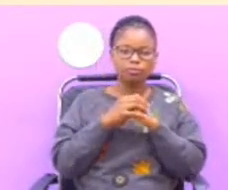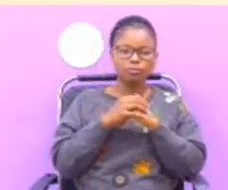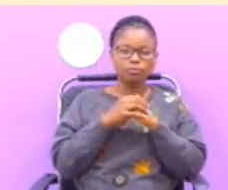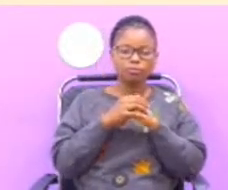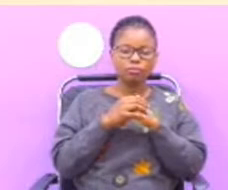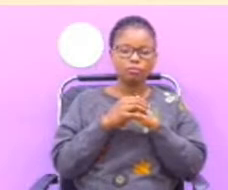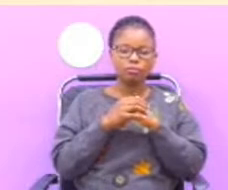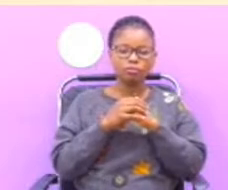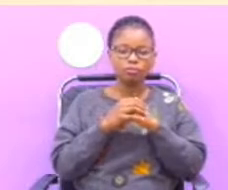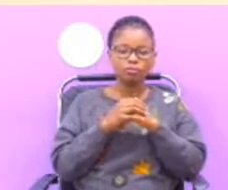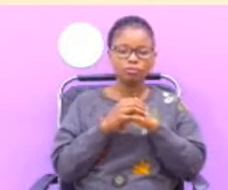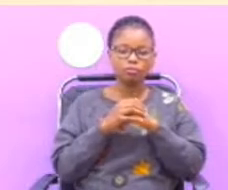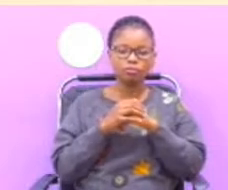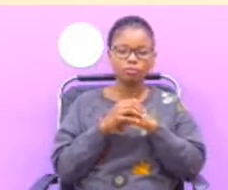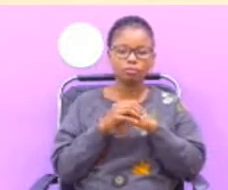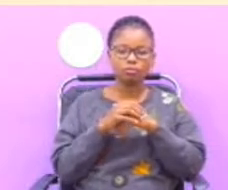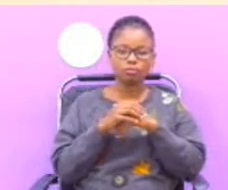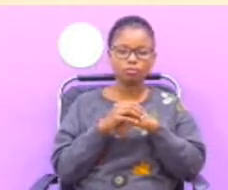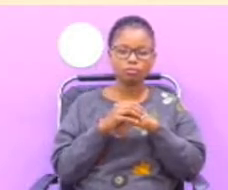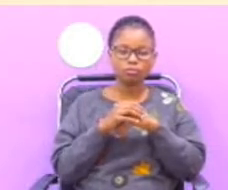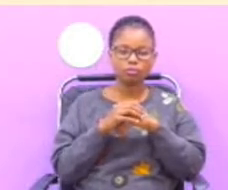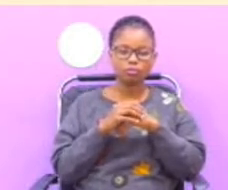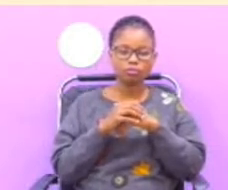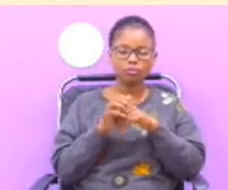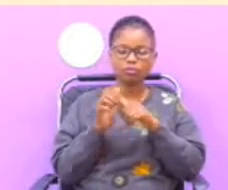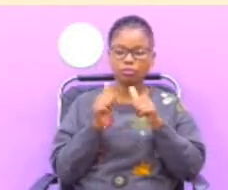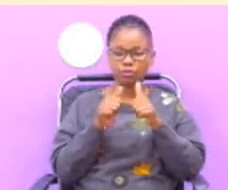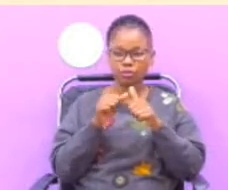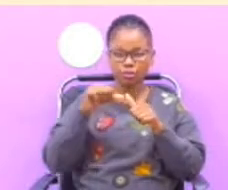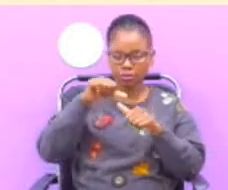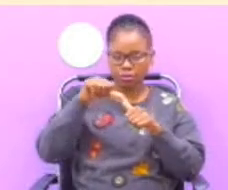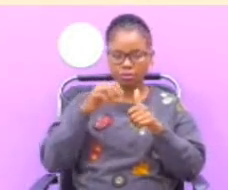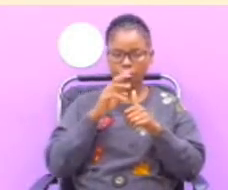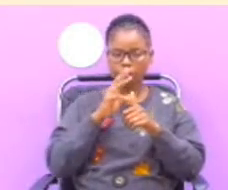na tumenye damadhi ya ino ya maini ni iriku